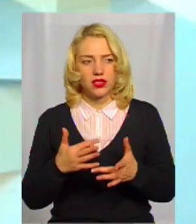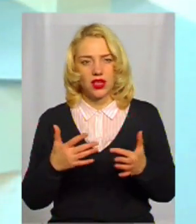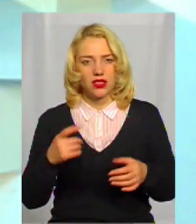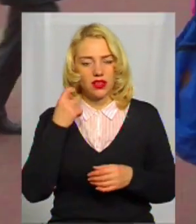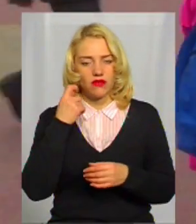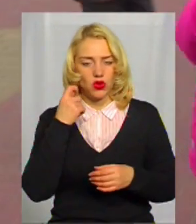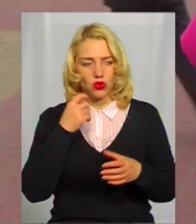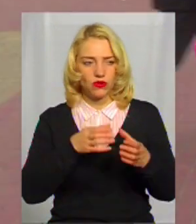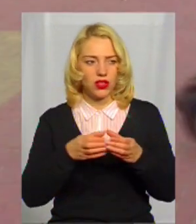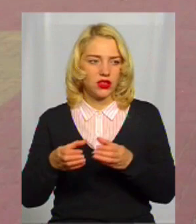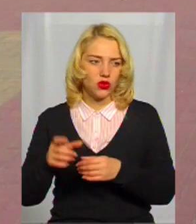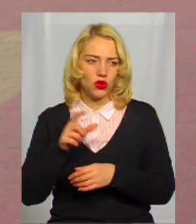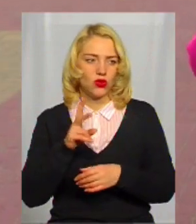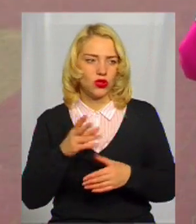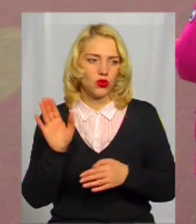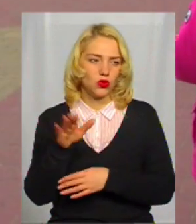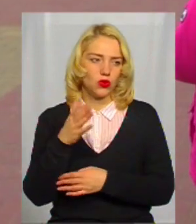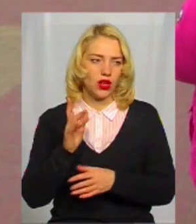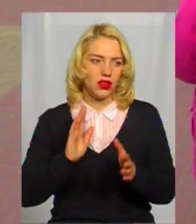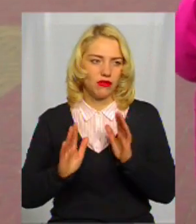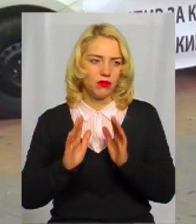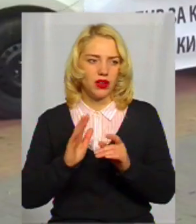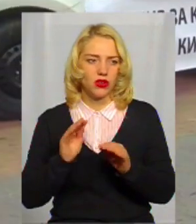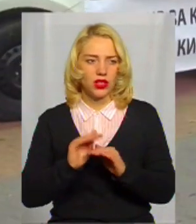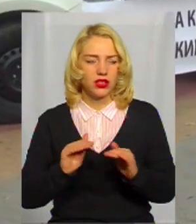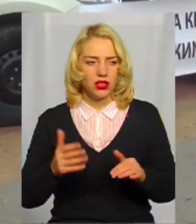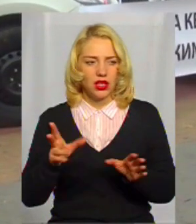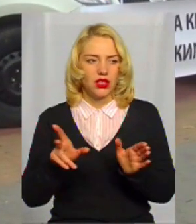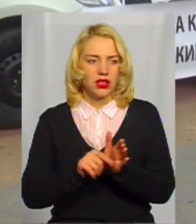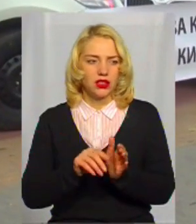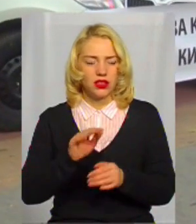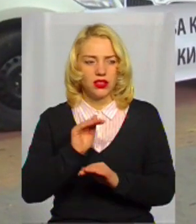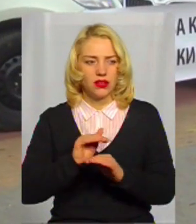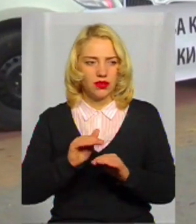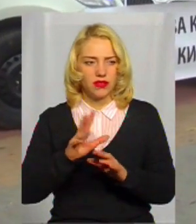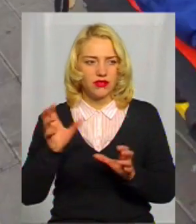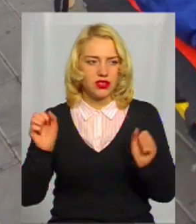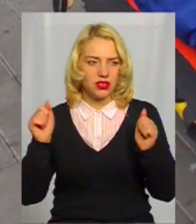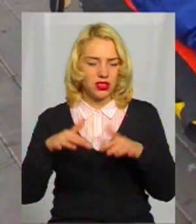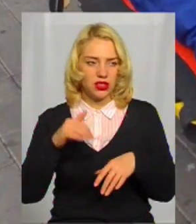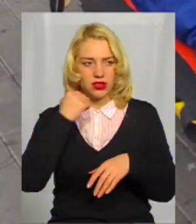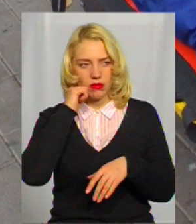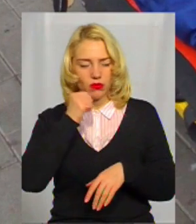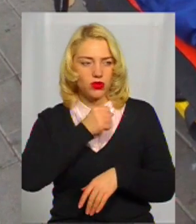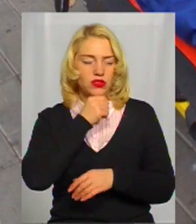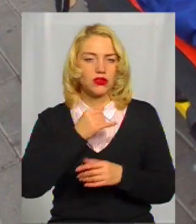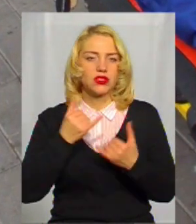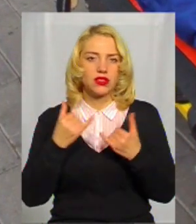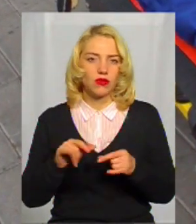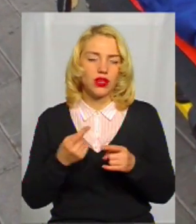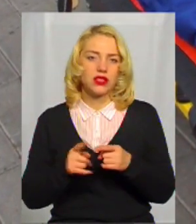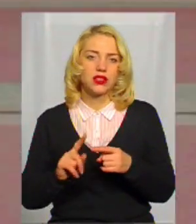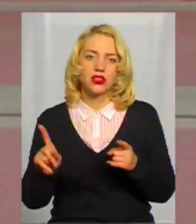вікові категорії. Люди, які гуляли в парку, це як і діти, так і їхні батьки, так і дідусі, бабусі, всі зійшлися. То дуже здивувалося те,